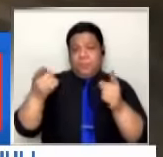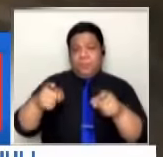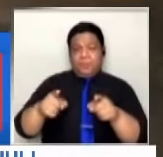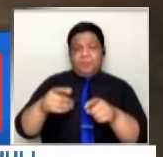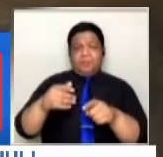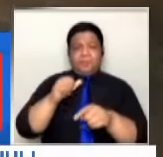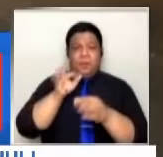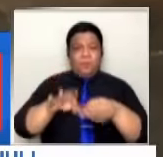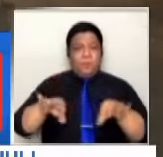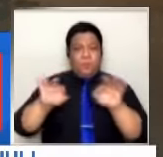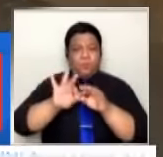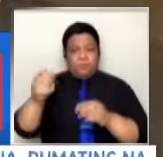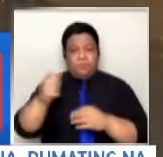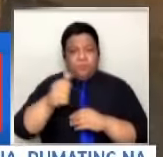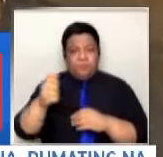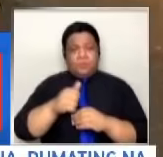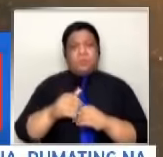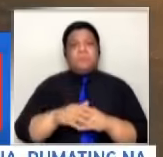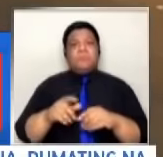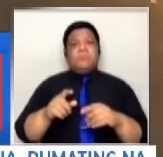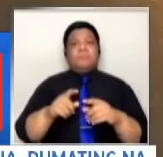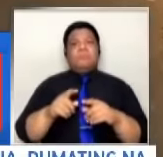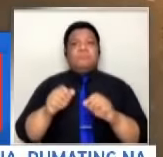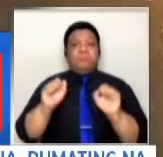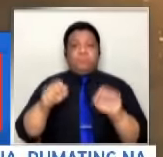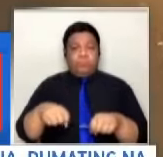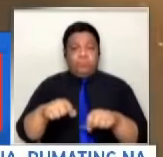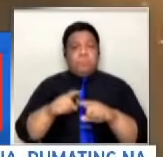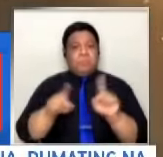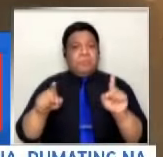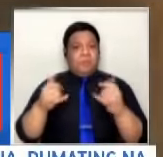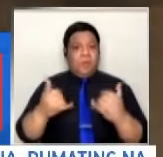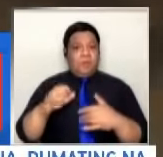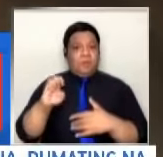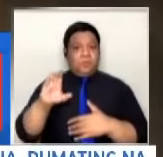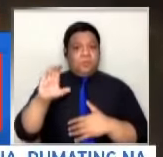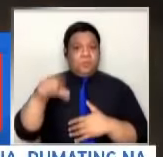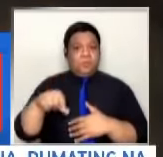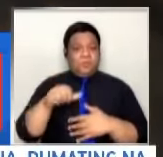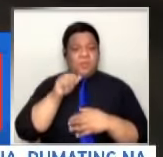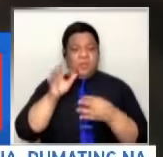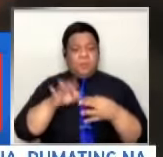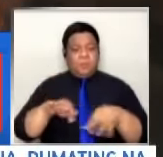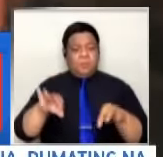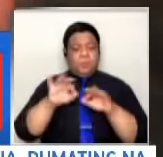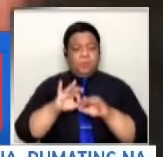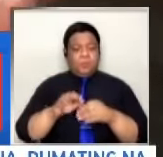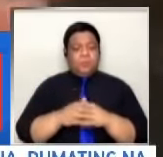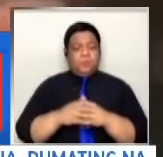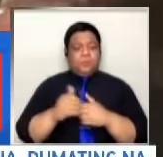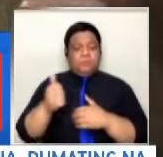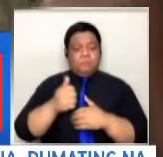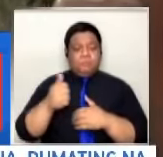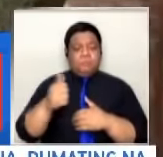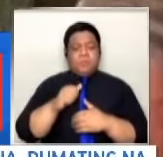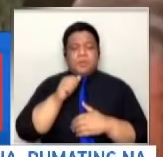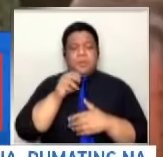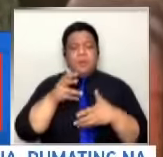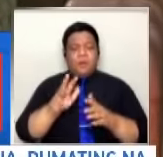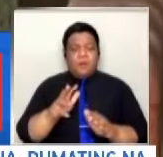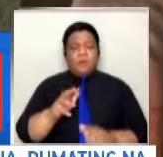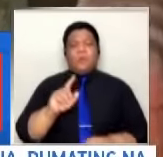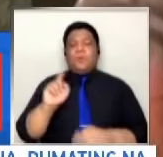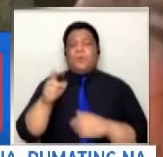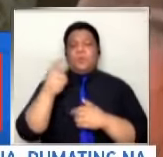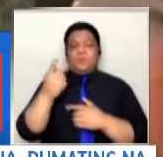po. Pero ngayong na-ECQ po tayo, yung mga non-essential travel hindi po talaga pwede. Only the uppers at saka mga